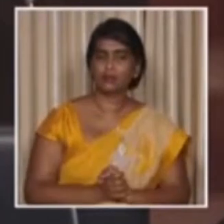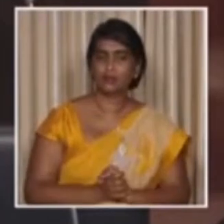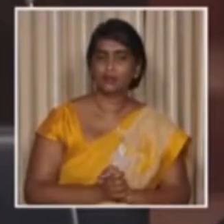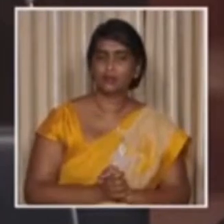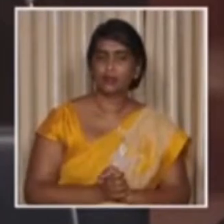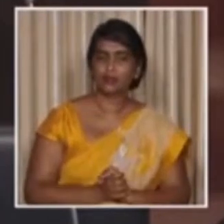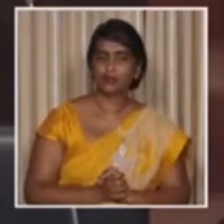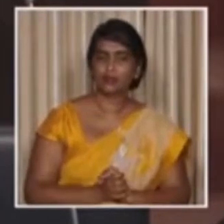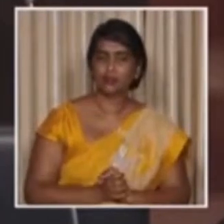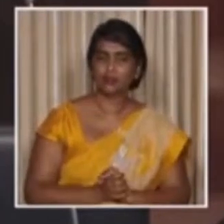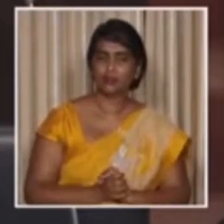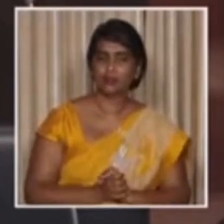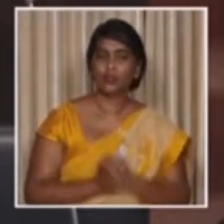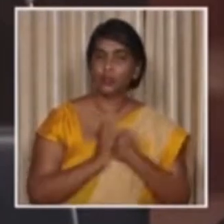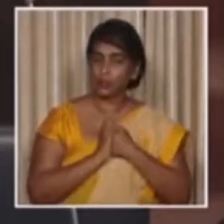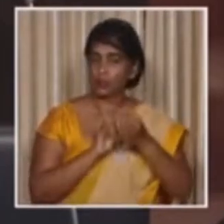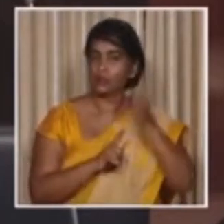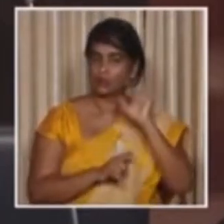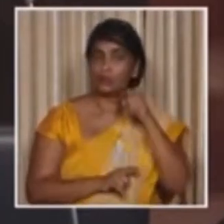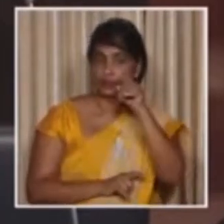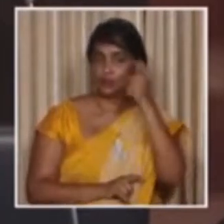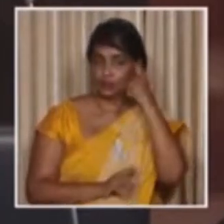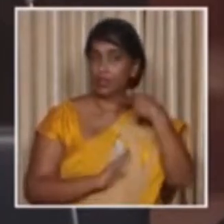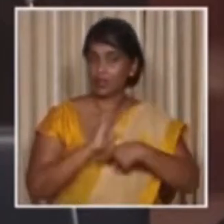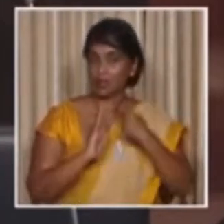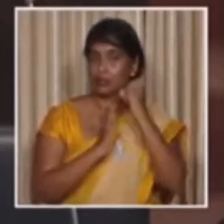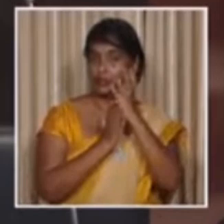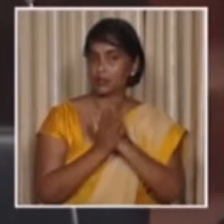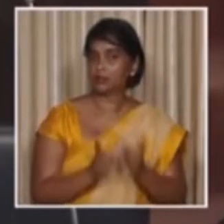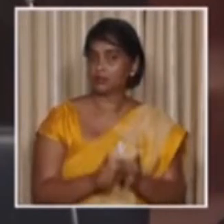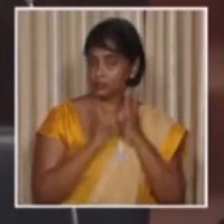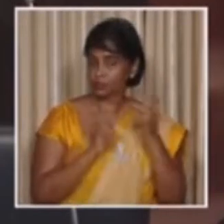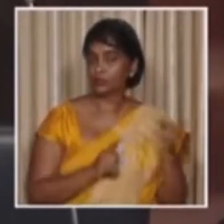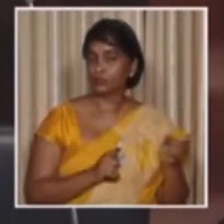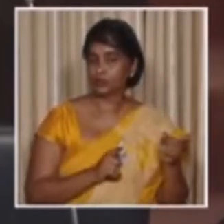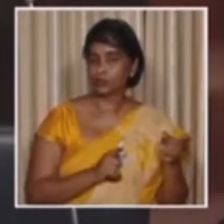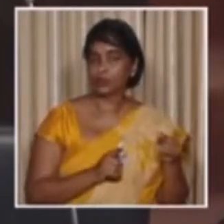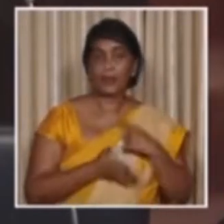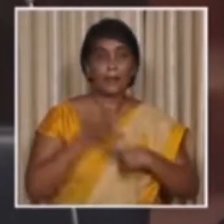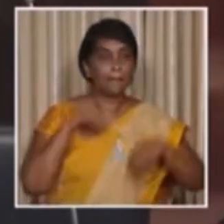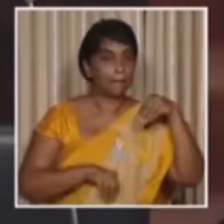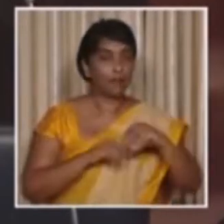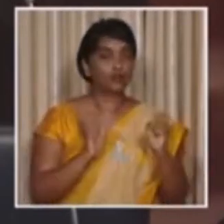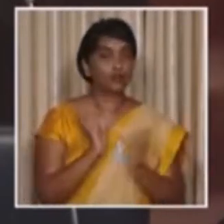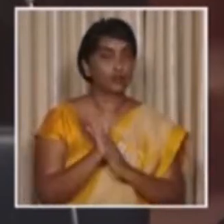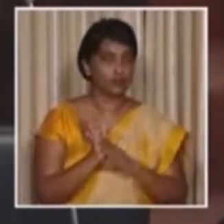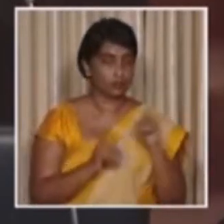අනිත් එක ගරු ජනාධිපතිතුමනි ඔබතුමා දන්නවා අපේ රටේ ව්‍යවස්ථාවේ හැටියට මැතිවරණ කොමිසම